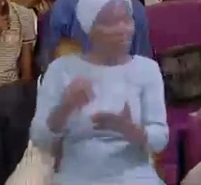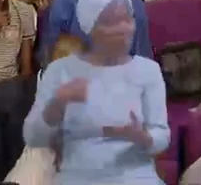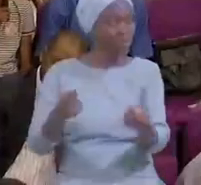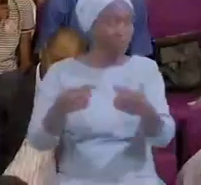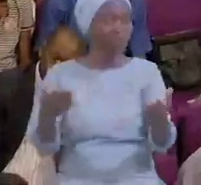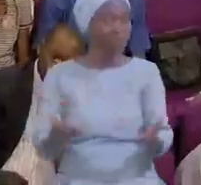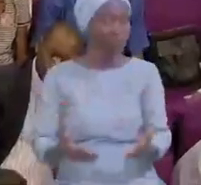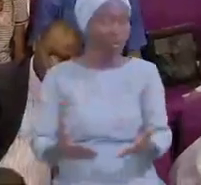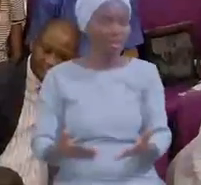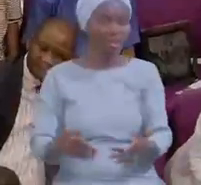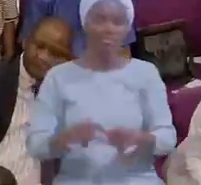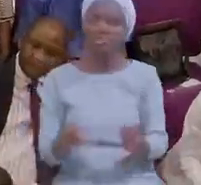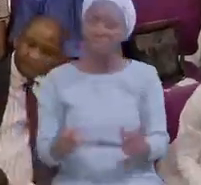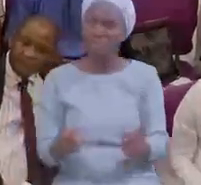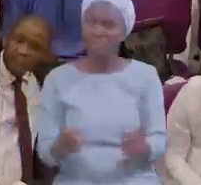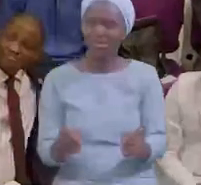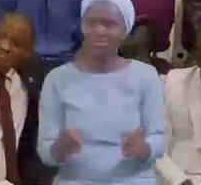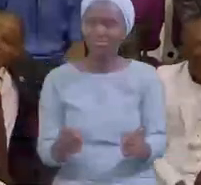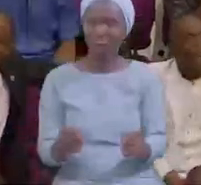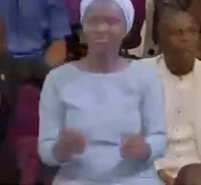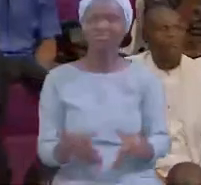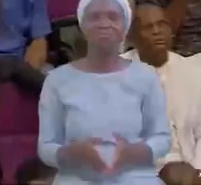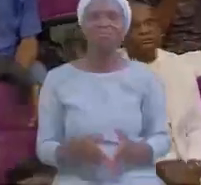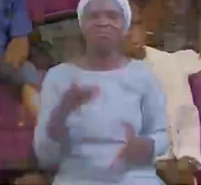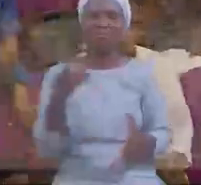maintenant, la chose